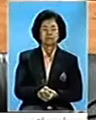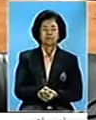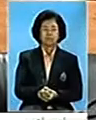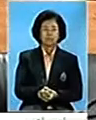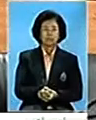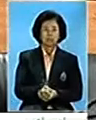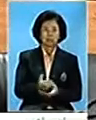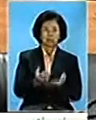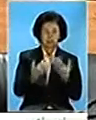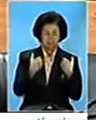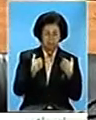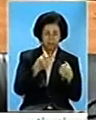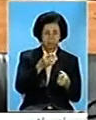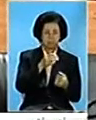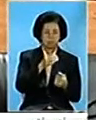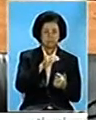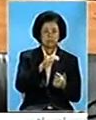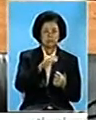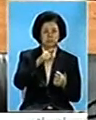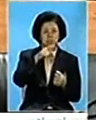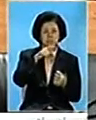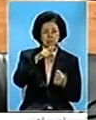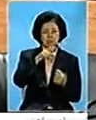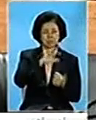ถึงแม้จะมีเพื่อนสมาชิกพูดถึงบางเรื่องนะครับ